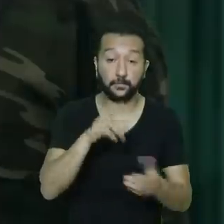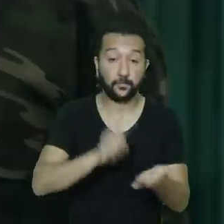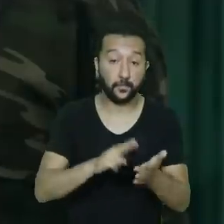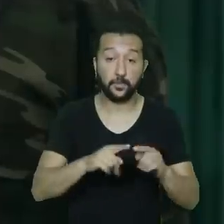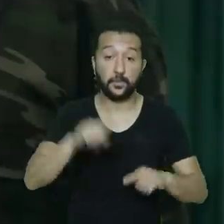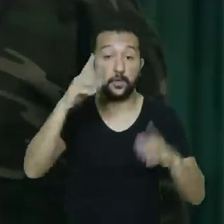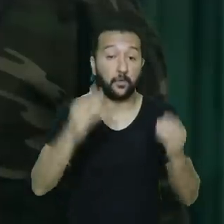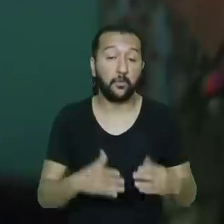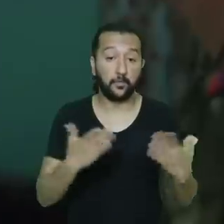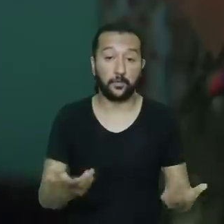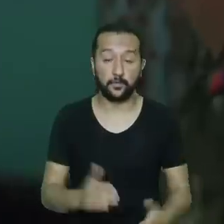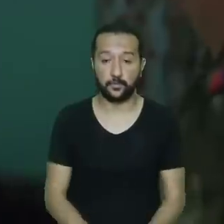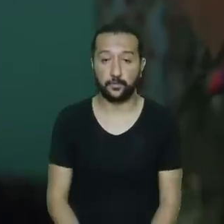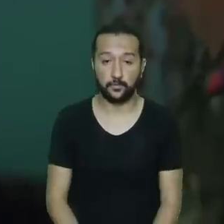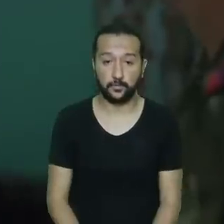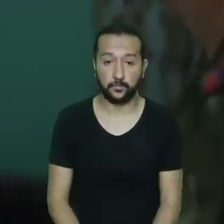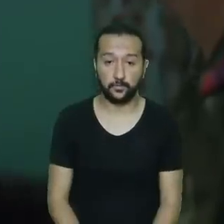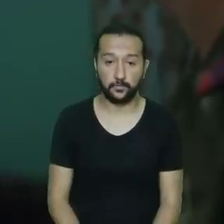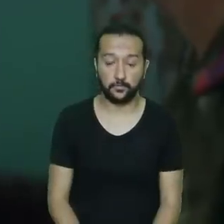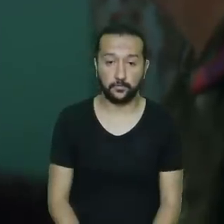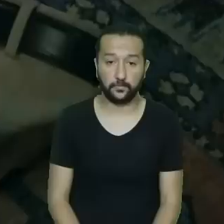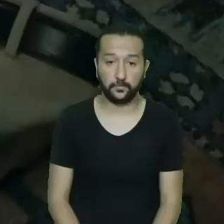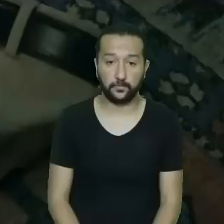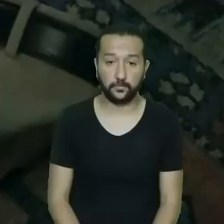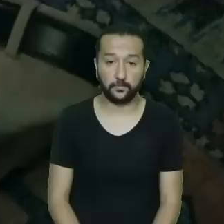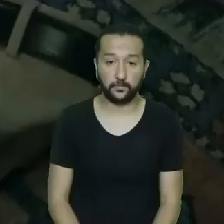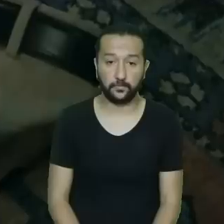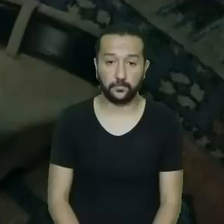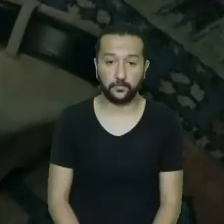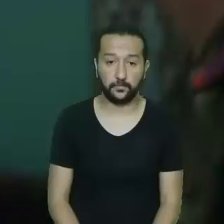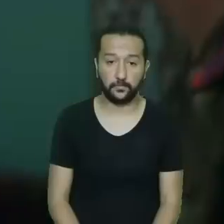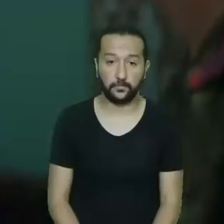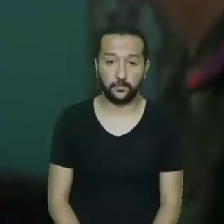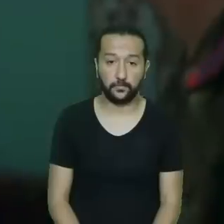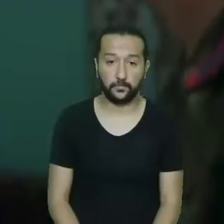daha değerli ne olabilir ki? Hüseyin'in gözü yerdeki pantolonda, harita cepte.